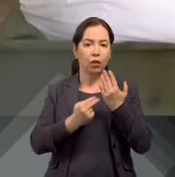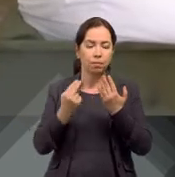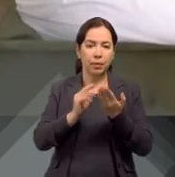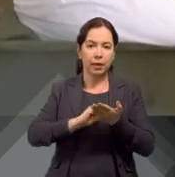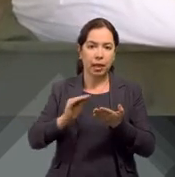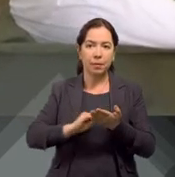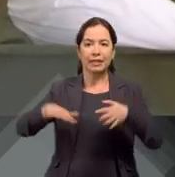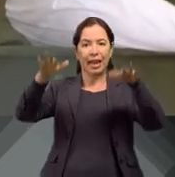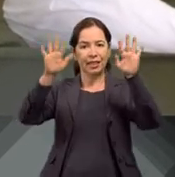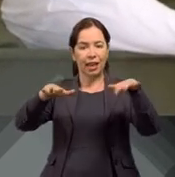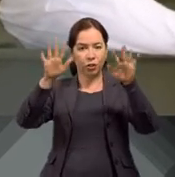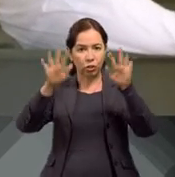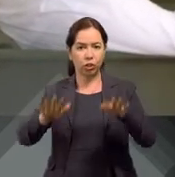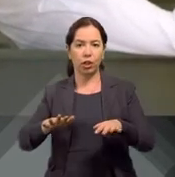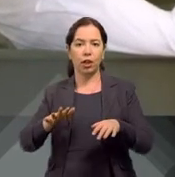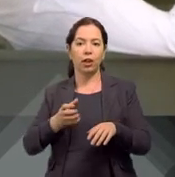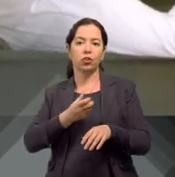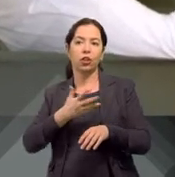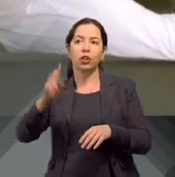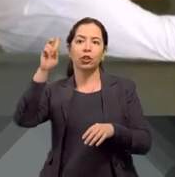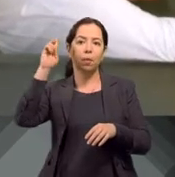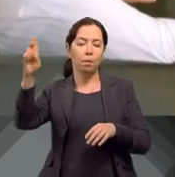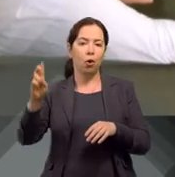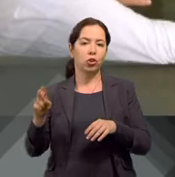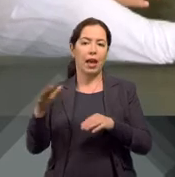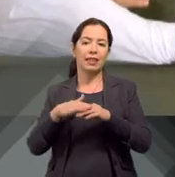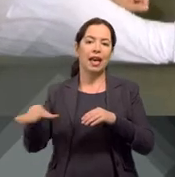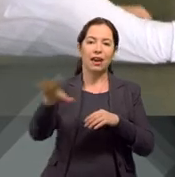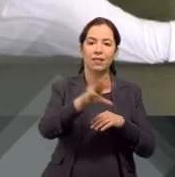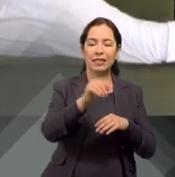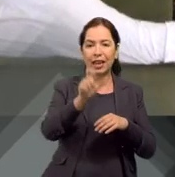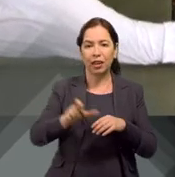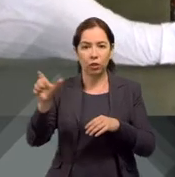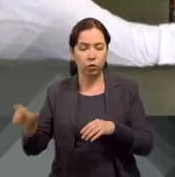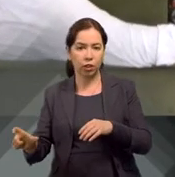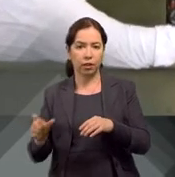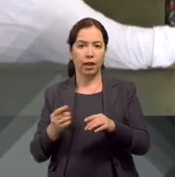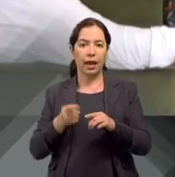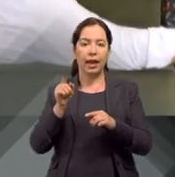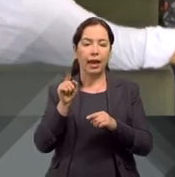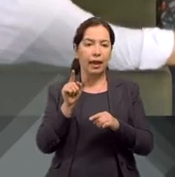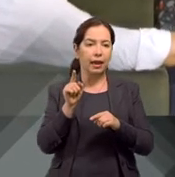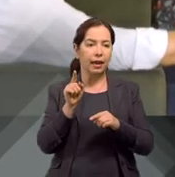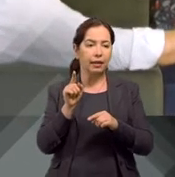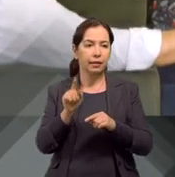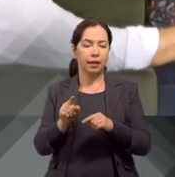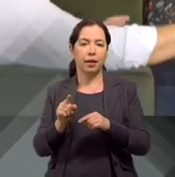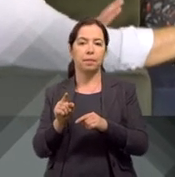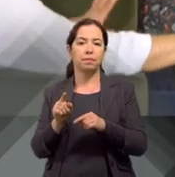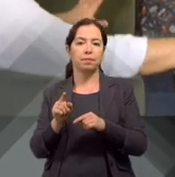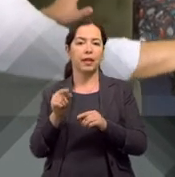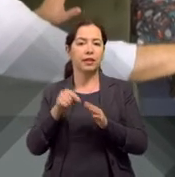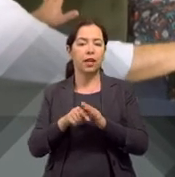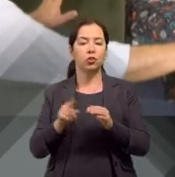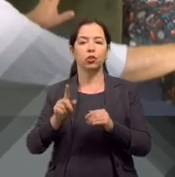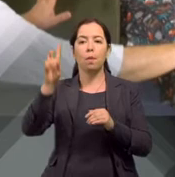А когда речь идет о нежности, это когда Бог не надломит тростника. Когда он так внимателен, что